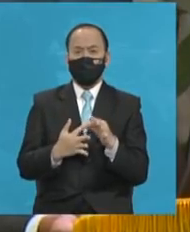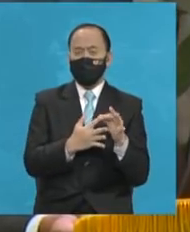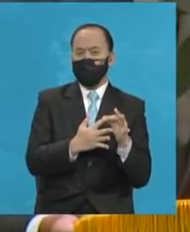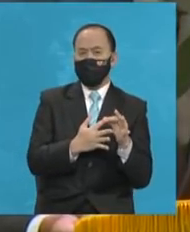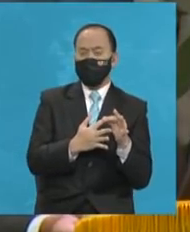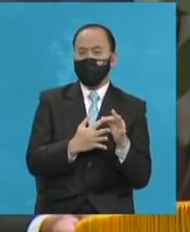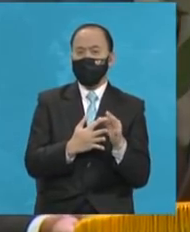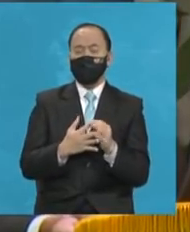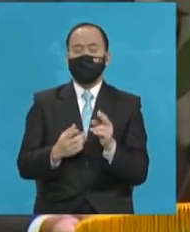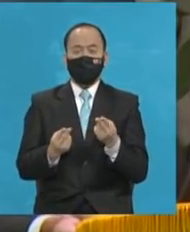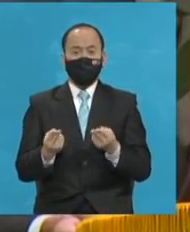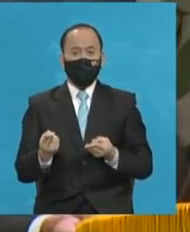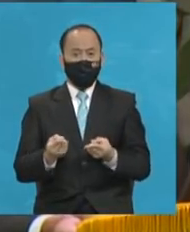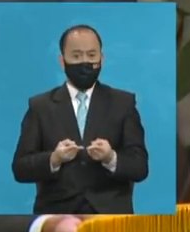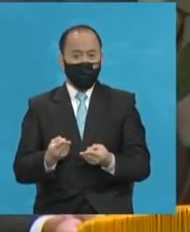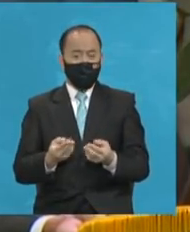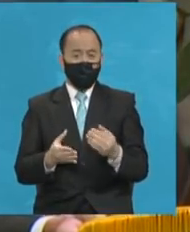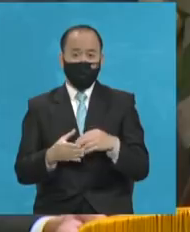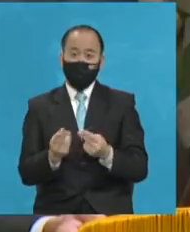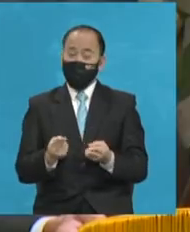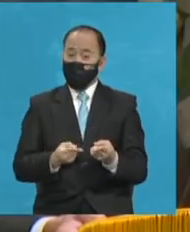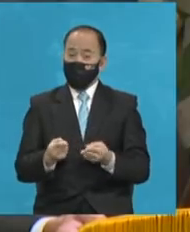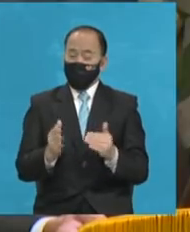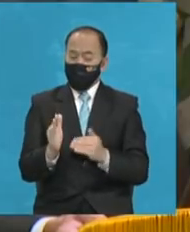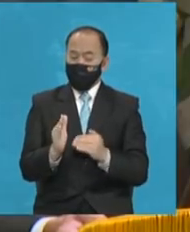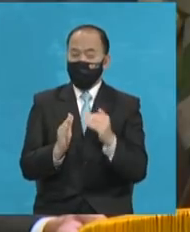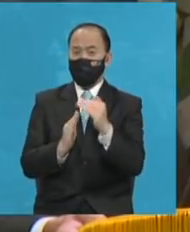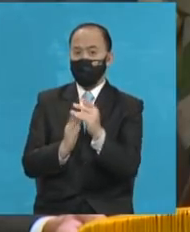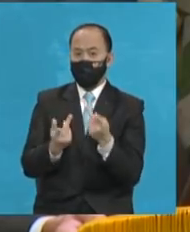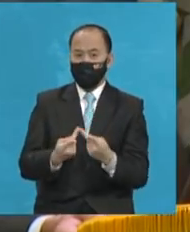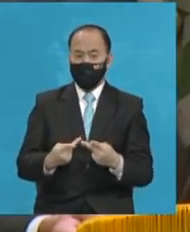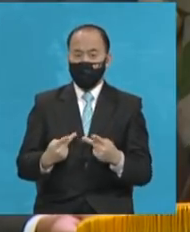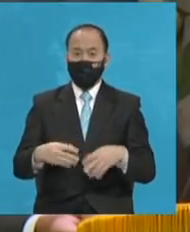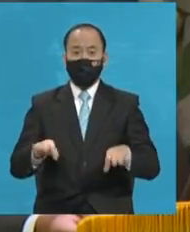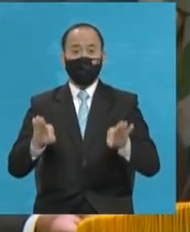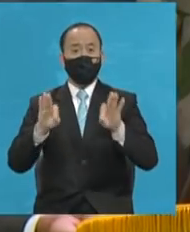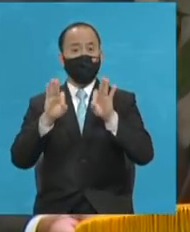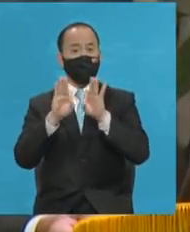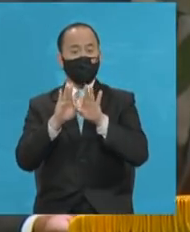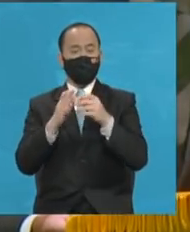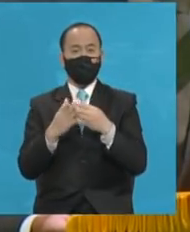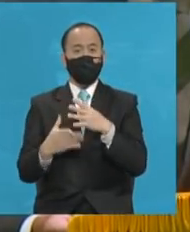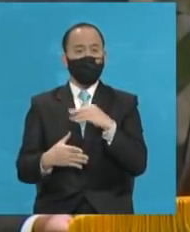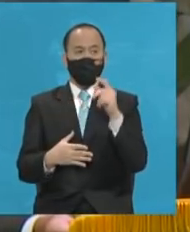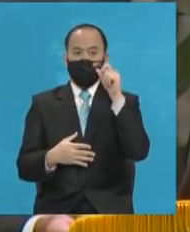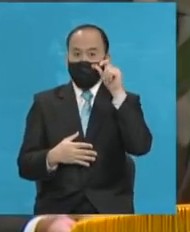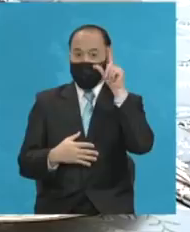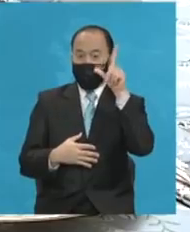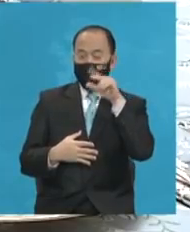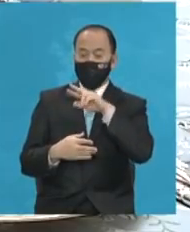dalam usaha-usaha meningkatkan kepentingan dan kesejahteraan